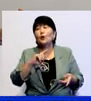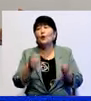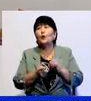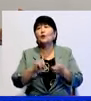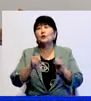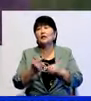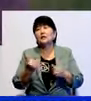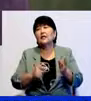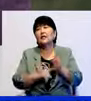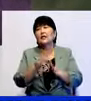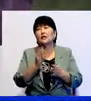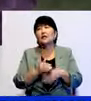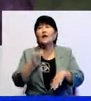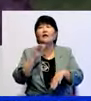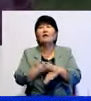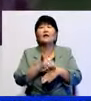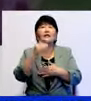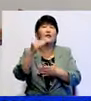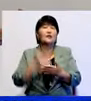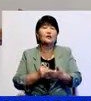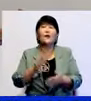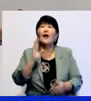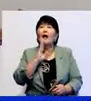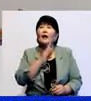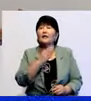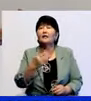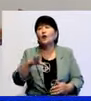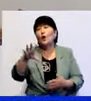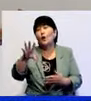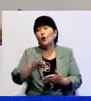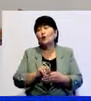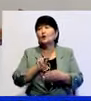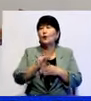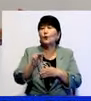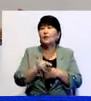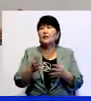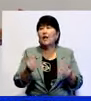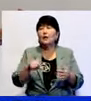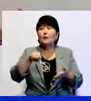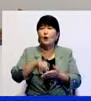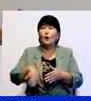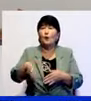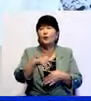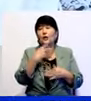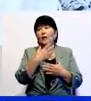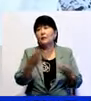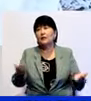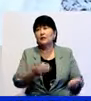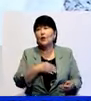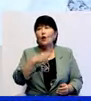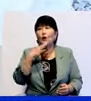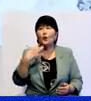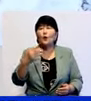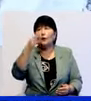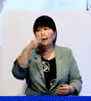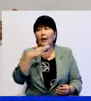де бізге келіп жатыр. Фактілерді тізбелеу емес, аналардың үлгісін, өнегесін алып ортаға паш еткіміз келеді. Көп мән